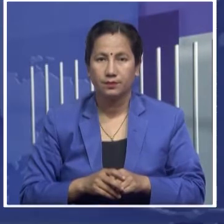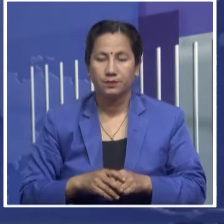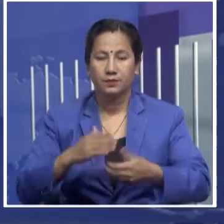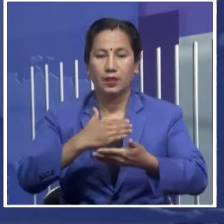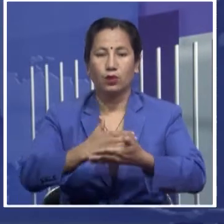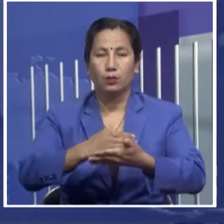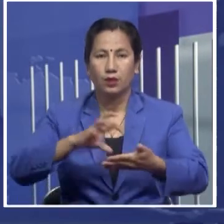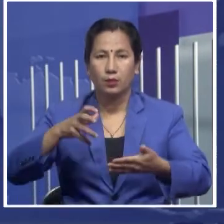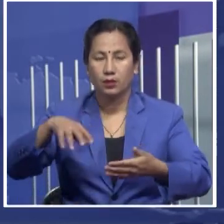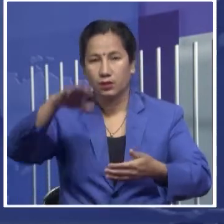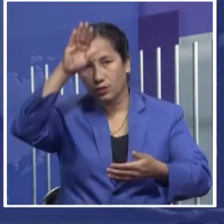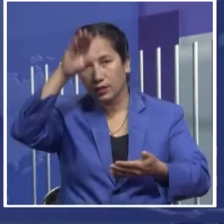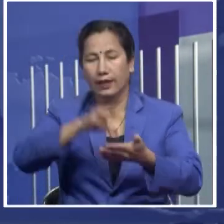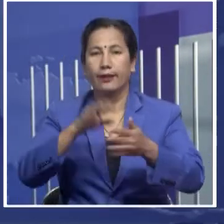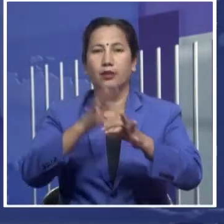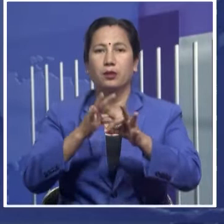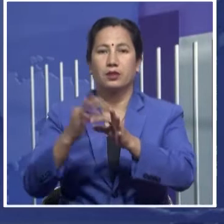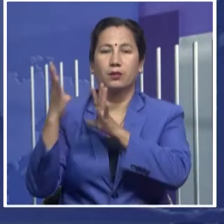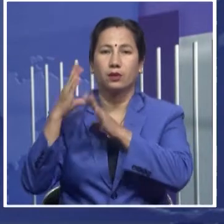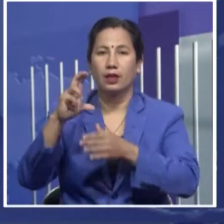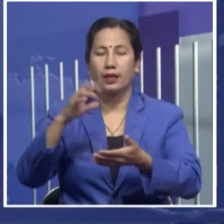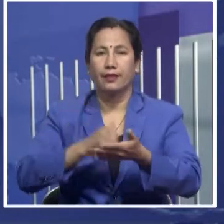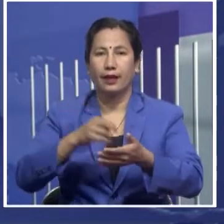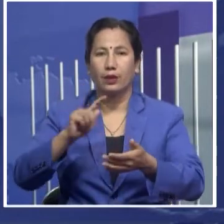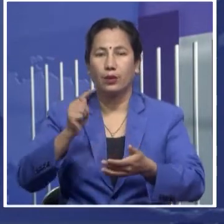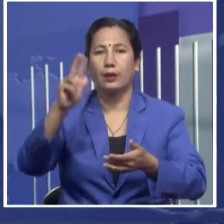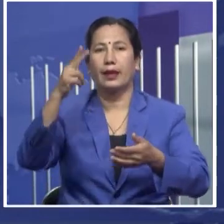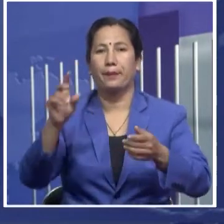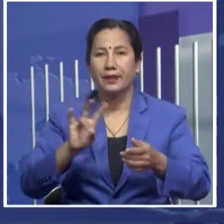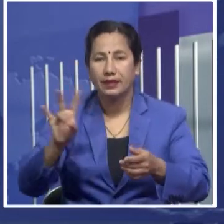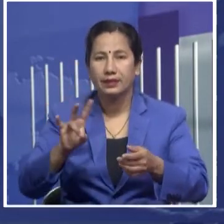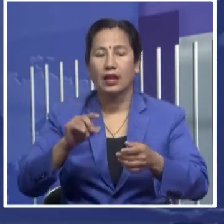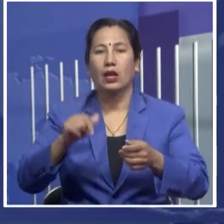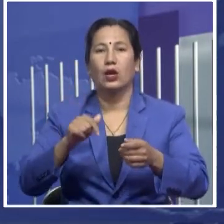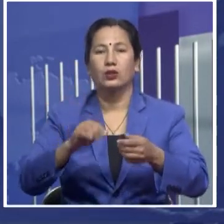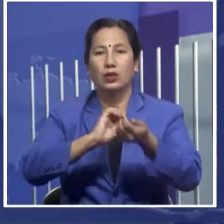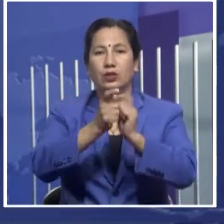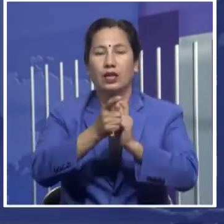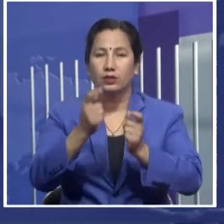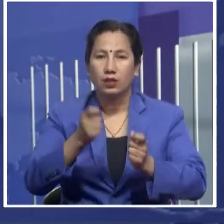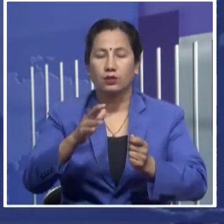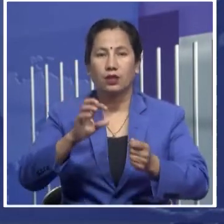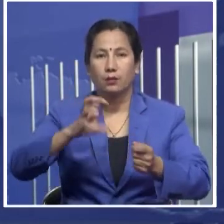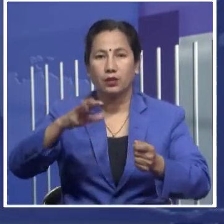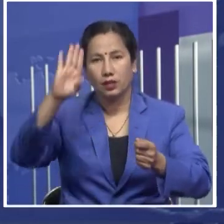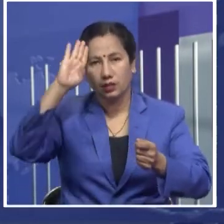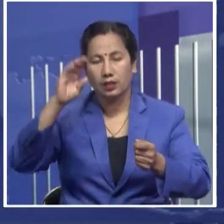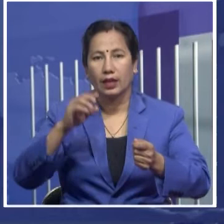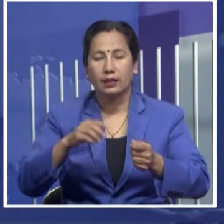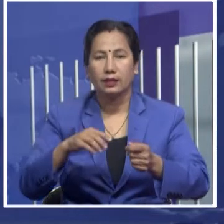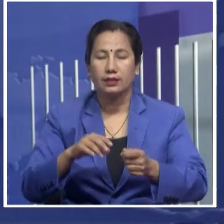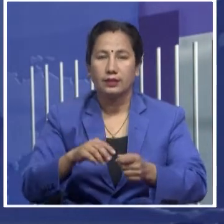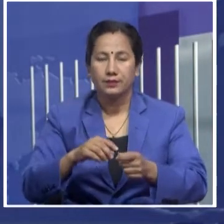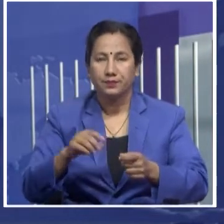लुम्बिनी प्रदेशको राजधानी व्यवस्थापनका लागि दाङको राप्ती प्राविधिक शिक्षालय अझै सार्न सकिएको छैन। प्रदेश सरकारले शिक्षालय